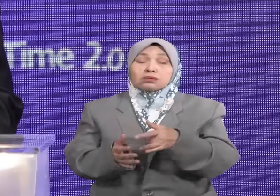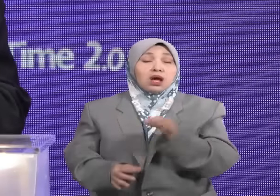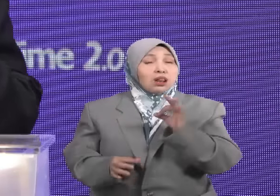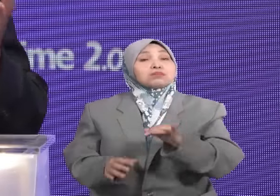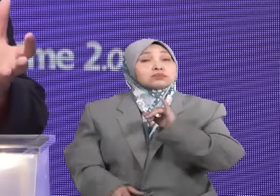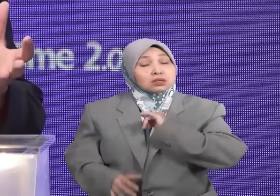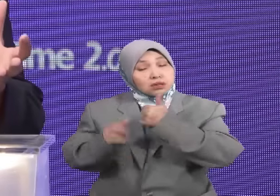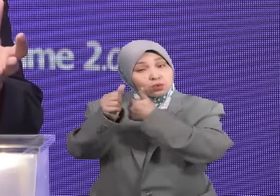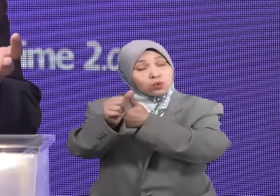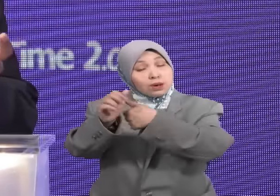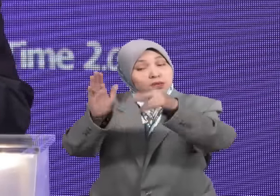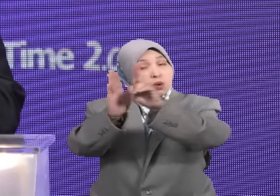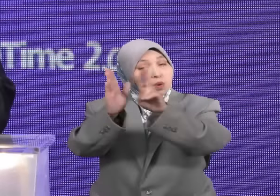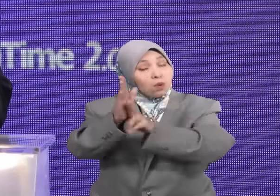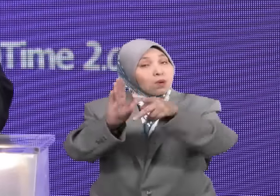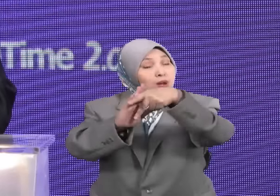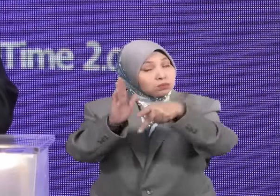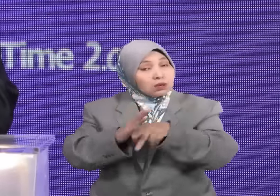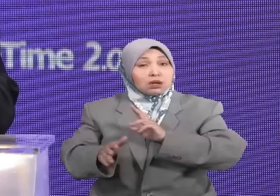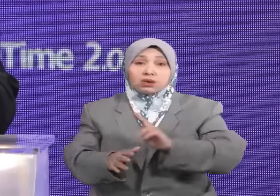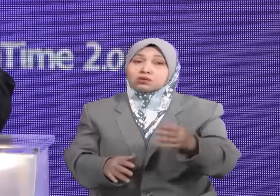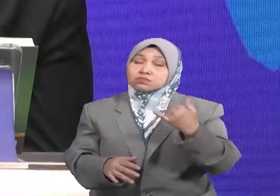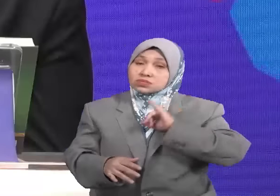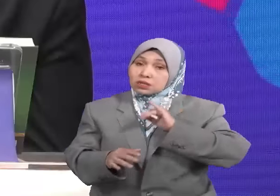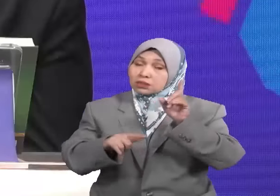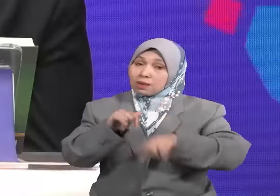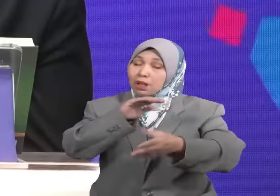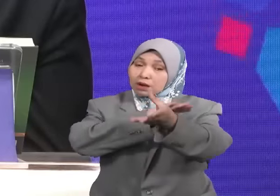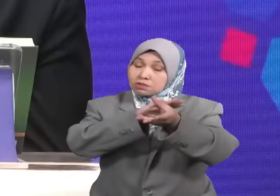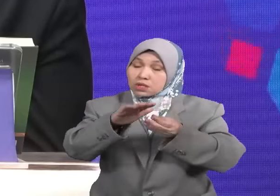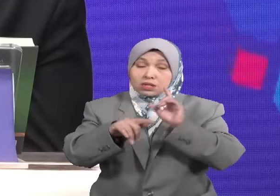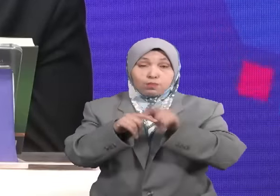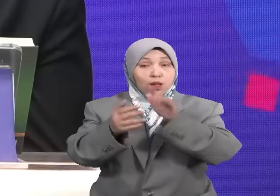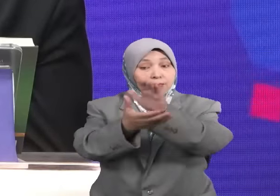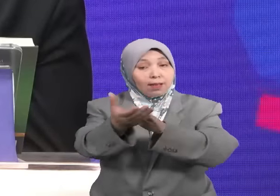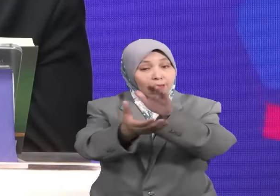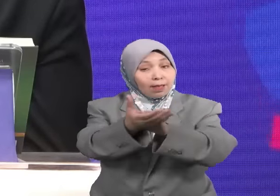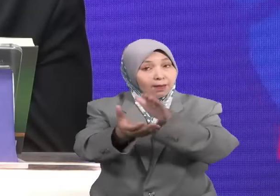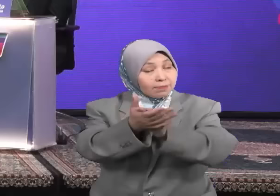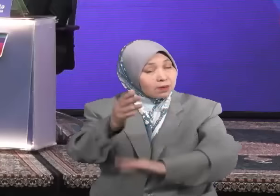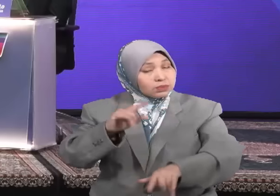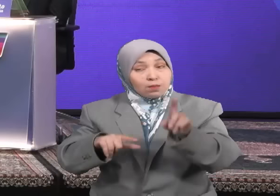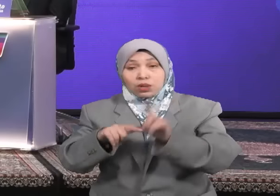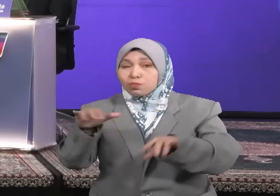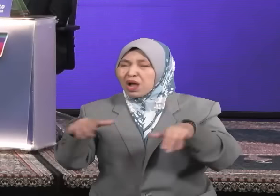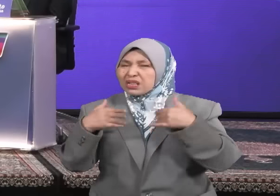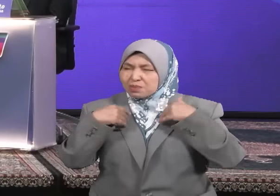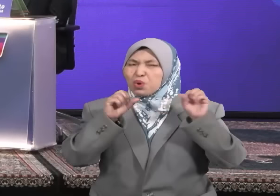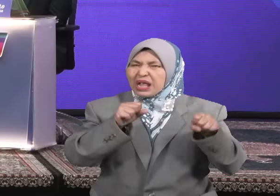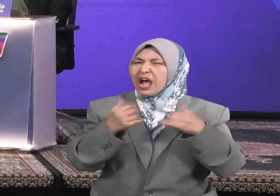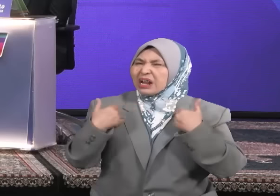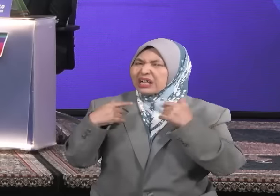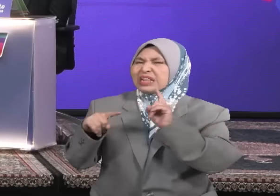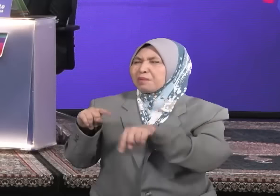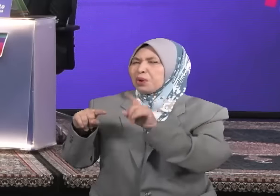saya ikut kepada peraturan agama ini, saya tak boleh rasuah, saya tak boleh judi, saya tak boleh buat itu, ada yang boleh, ada yang tak boleh. Jadi